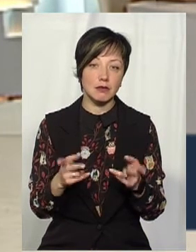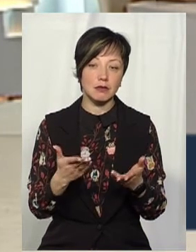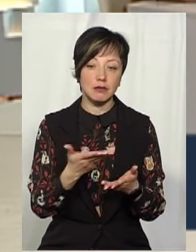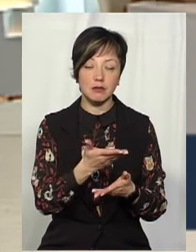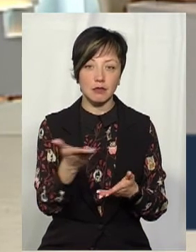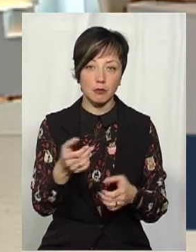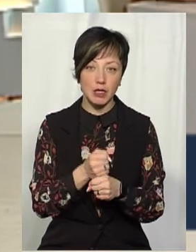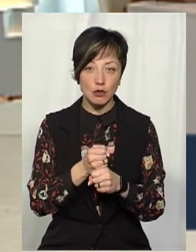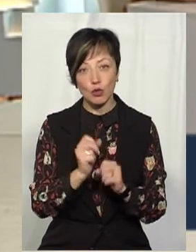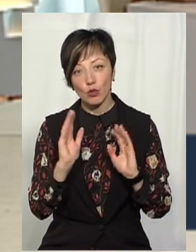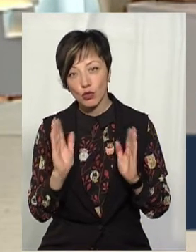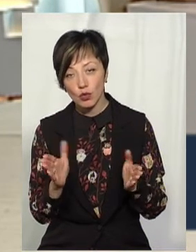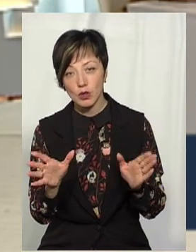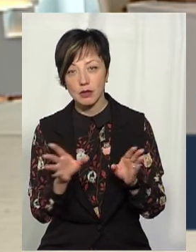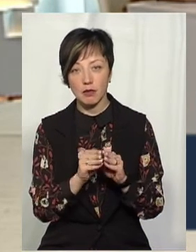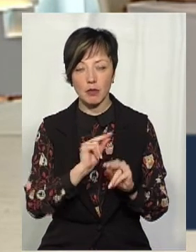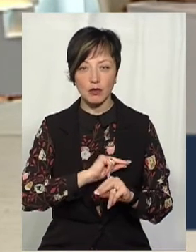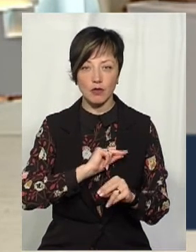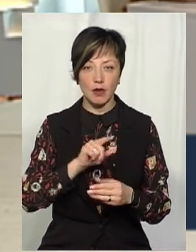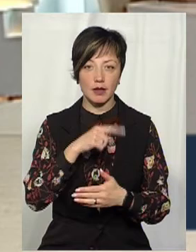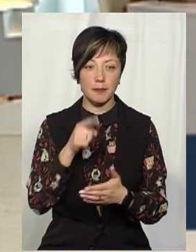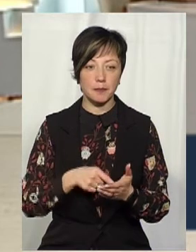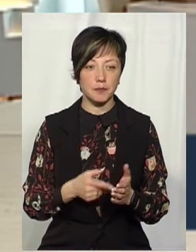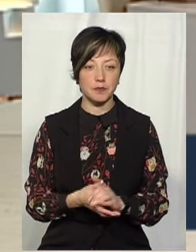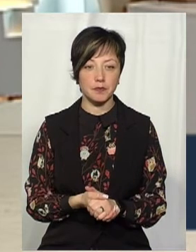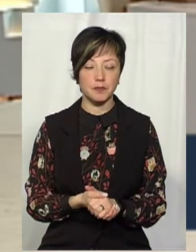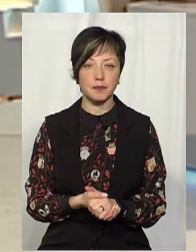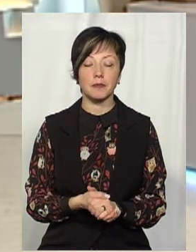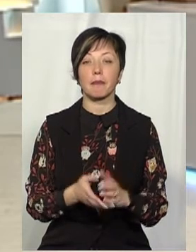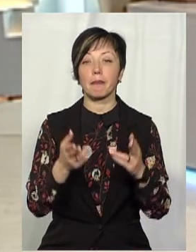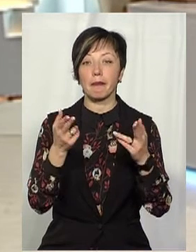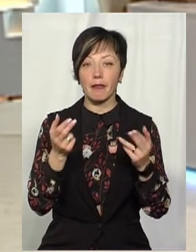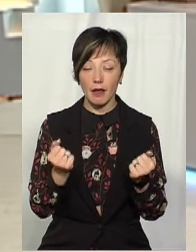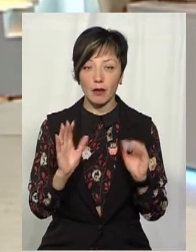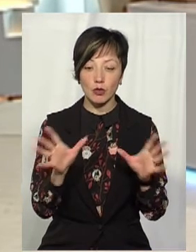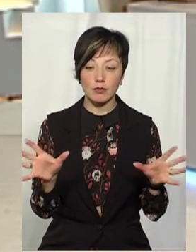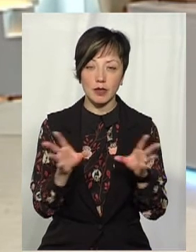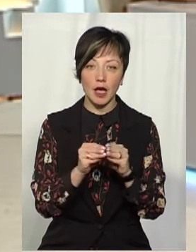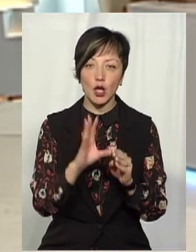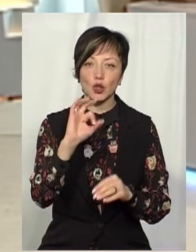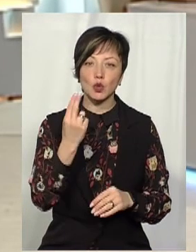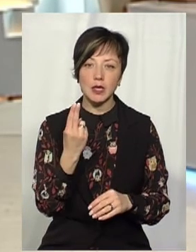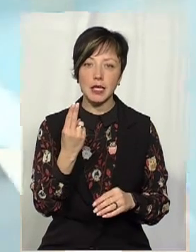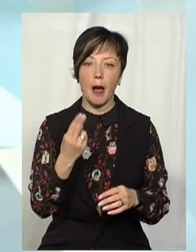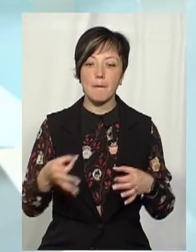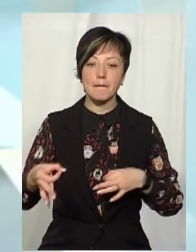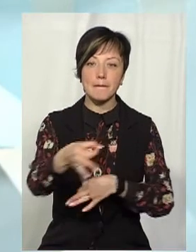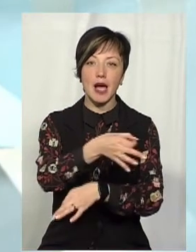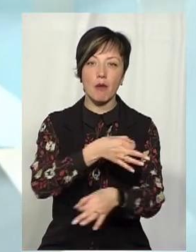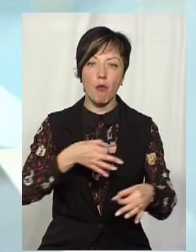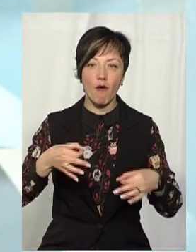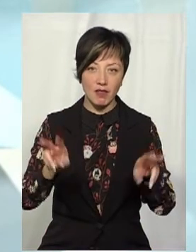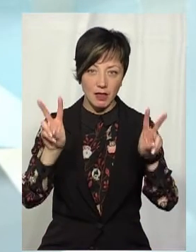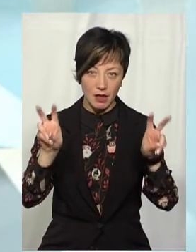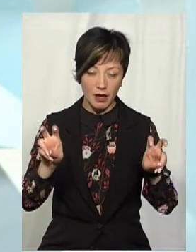вони працюють, чи будуть вони співпрацювати? Так, будуть співпрацювати. В нас соціальні перемовники досить активно